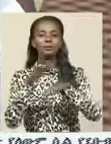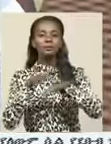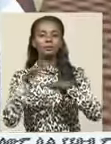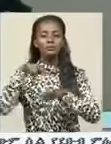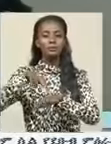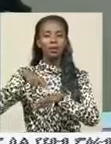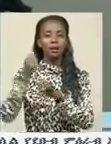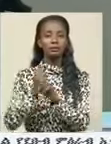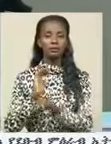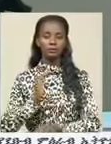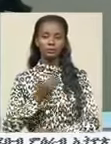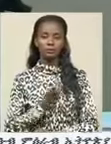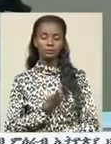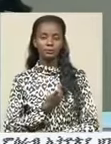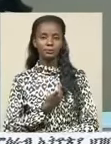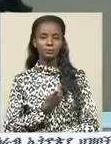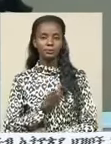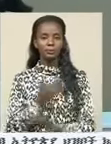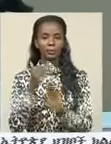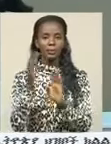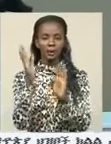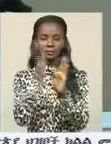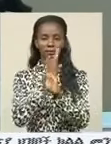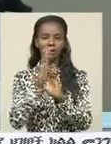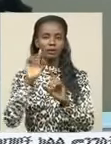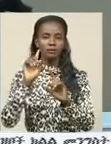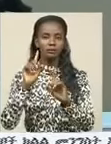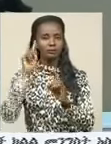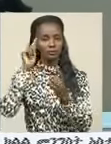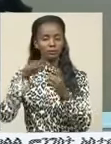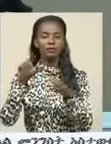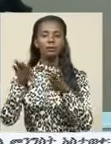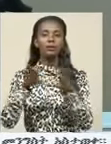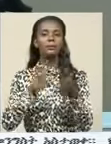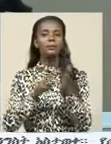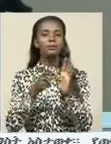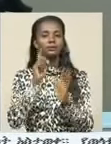አሰራሮቻችንን ዲዛይን እናደርጋለን ማለት ነው።